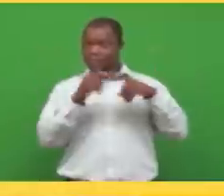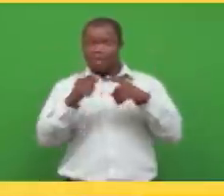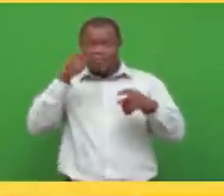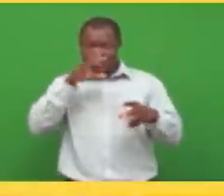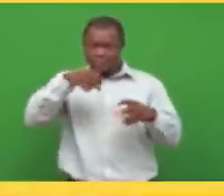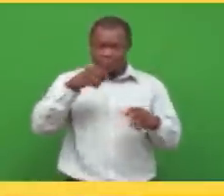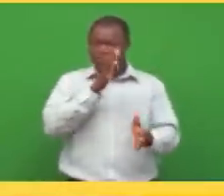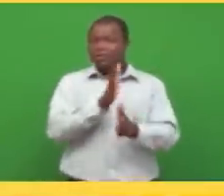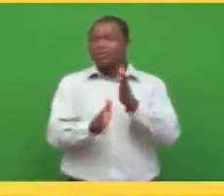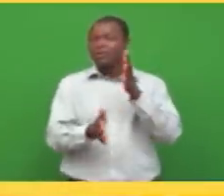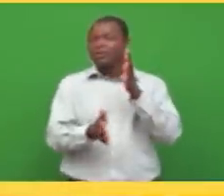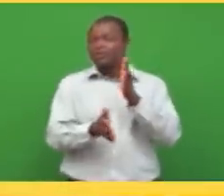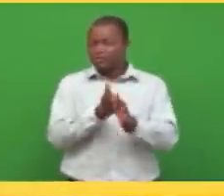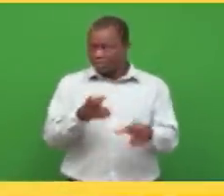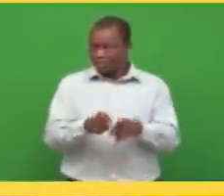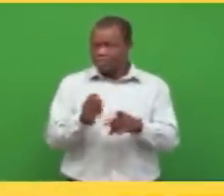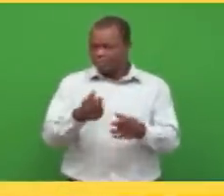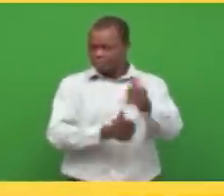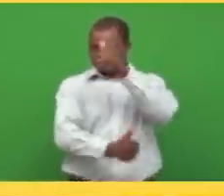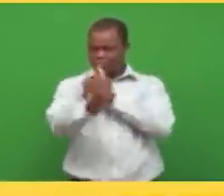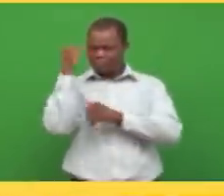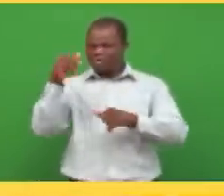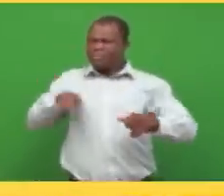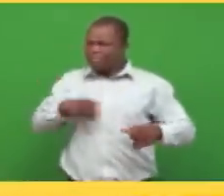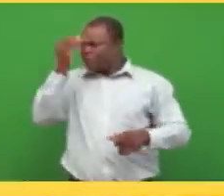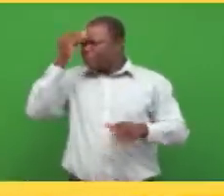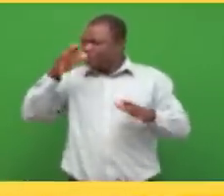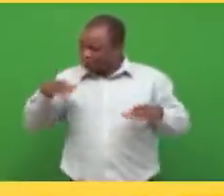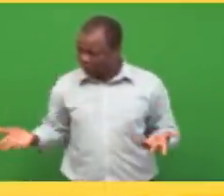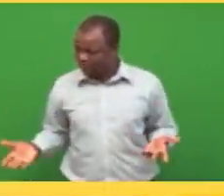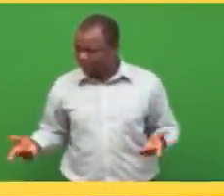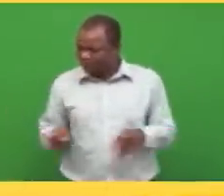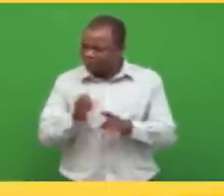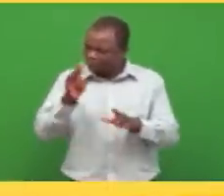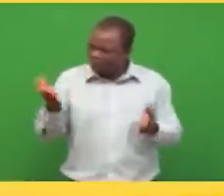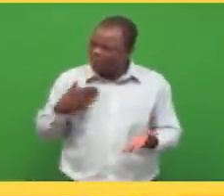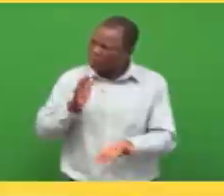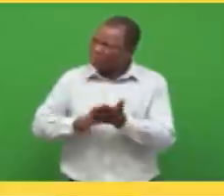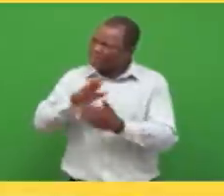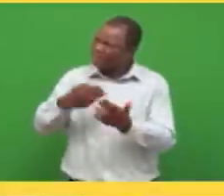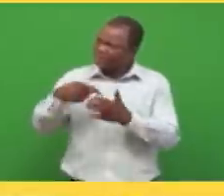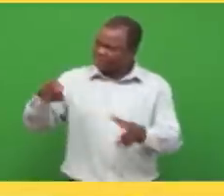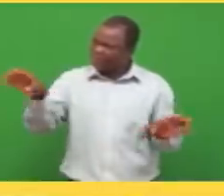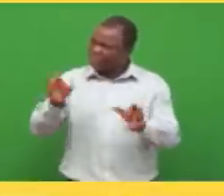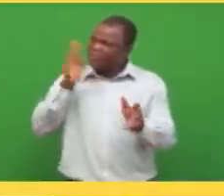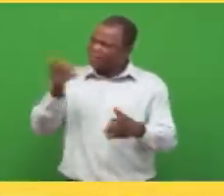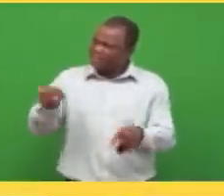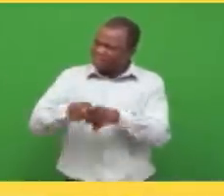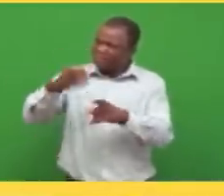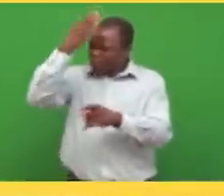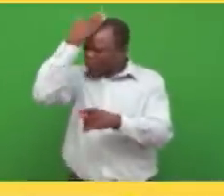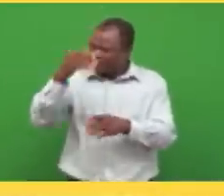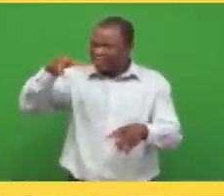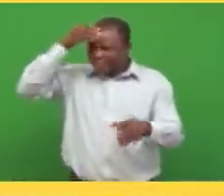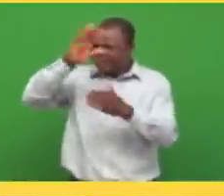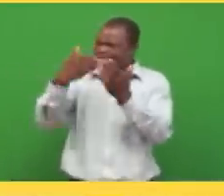kudzokerai kuri kwatakati takareswa papi mai mune chigumbu here chiri kumboneza chii ndimi muri kutenga grocery here ndimi makadzidza kudarika murume here ndimi